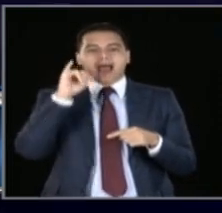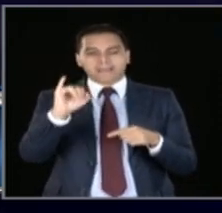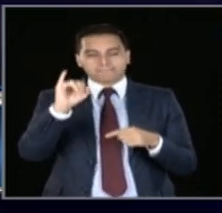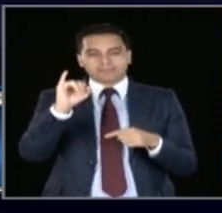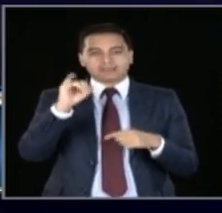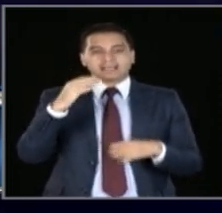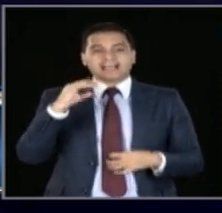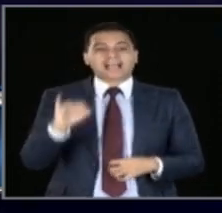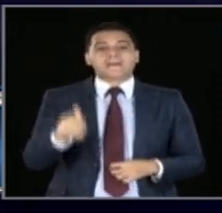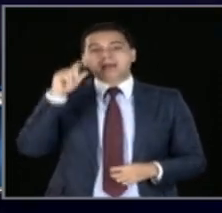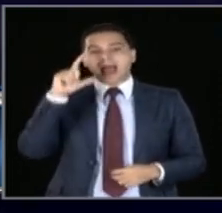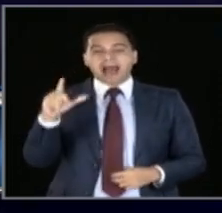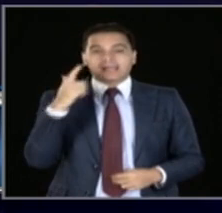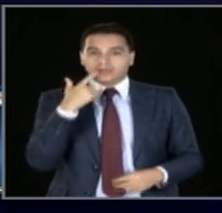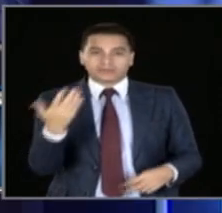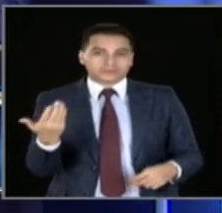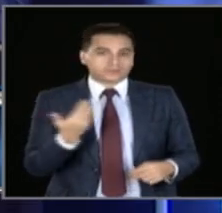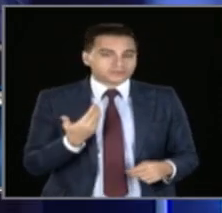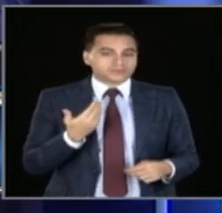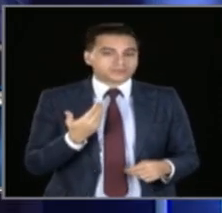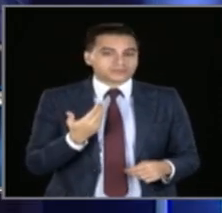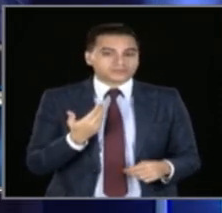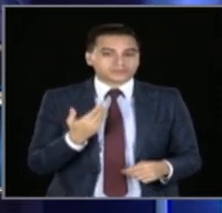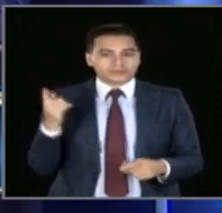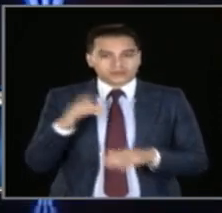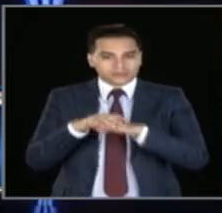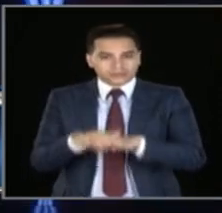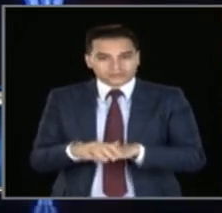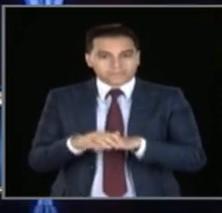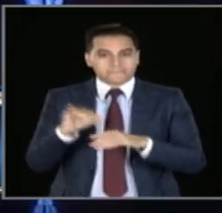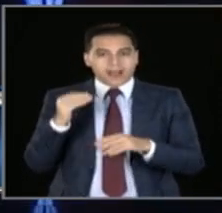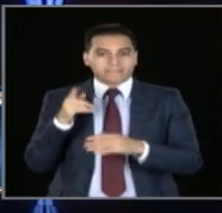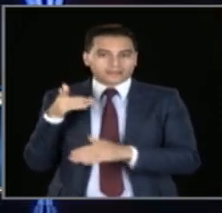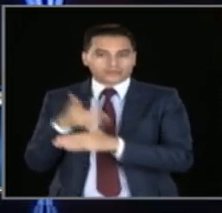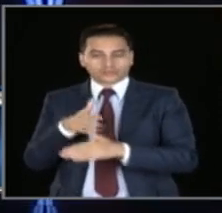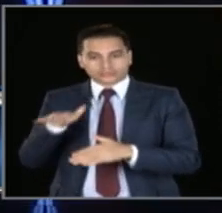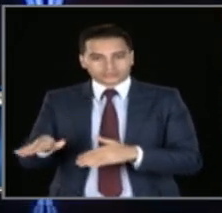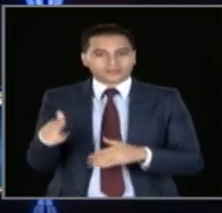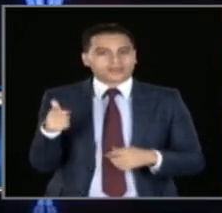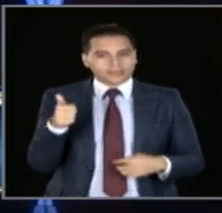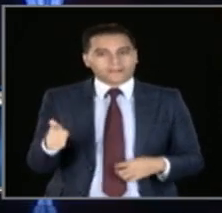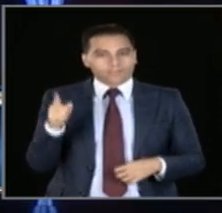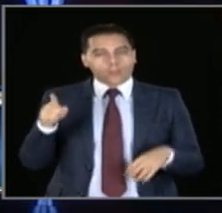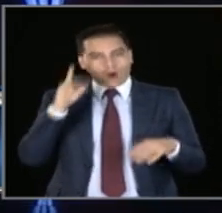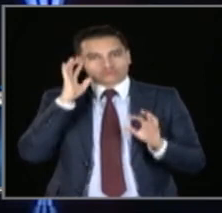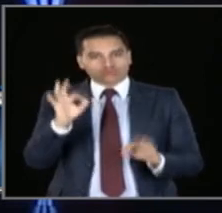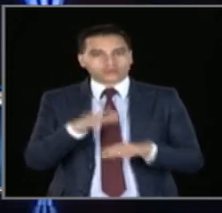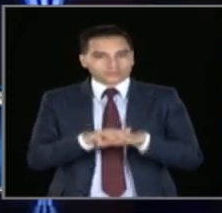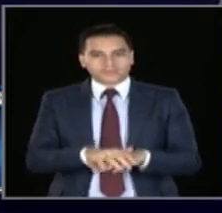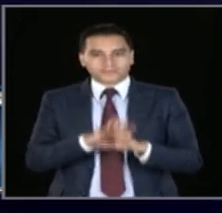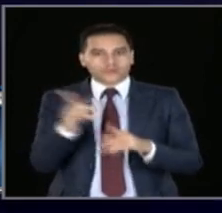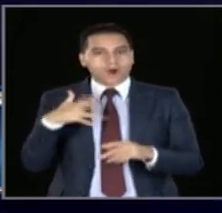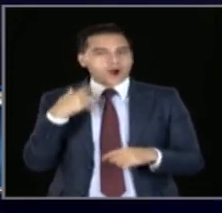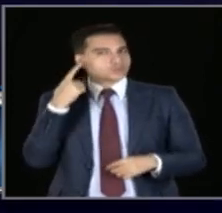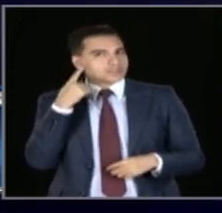جمال محمود محمد علي داس لك على البظر ما هو بيعرف يدوس على حبيبي يا محمد هو كان عايز يسمع